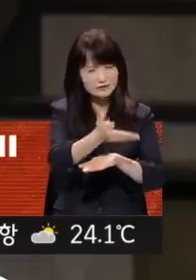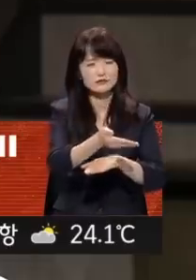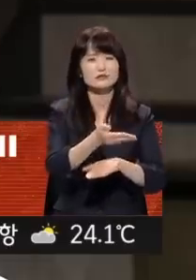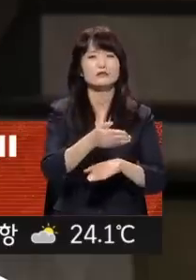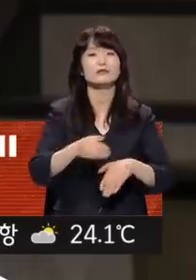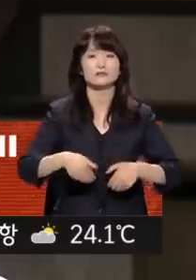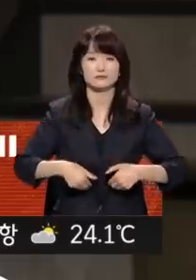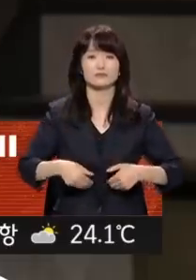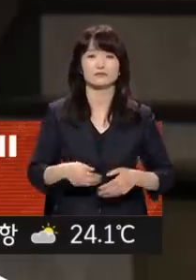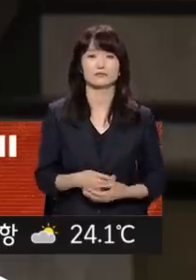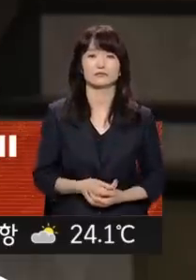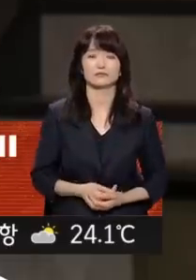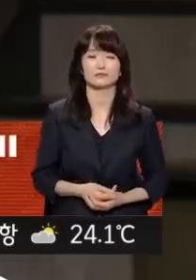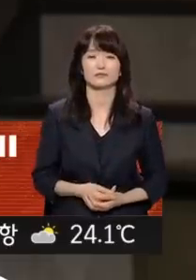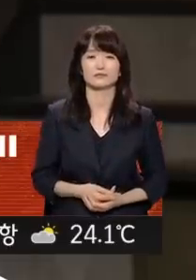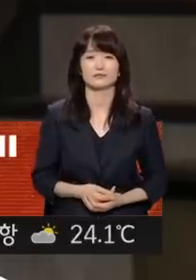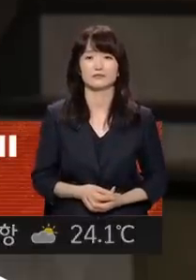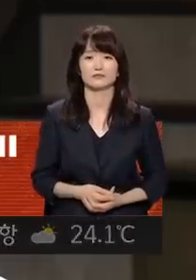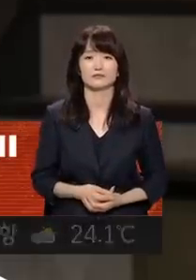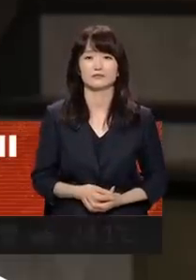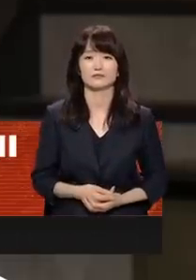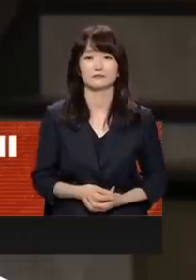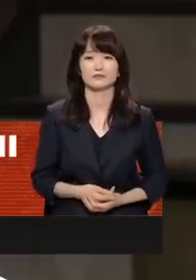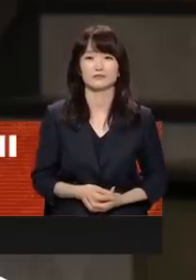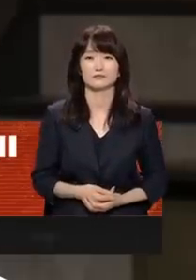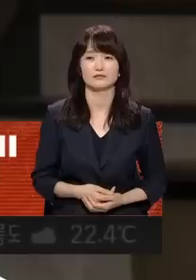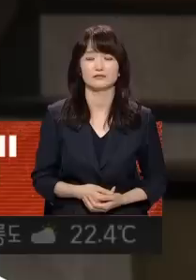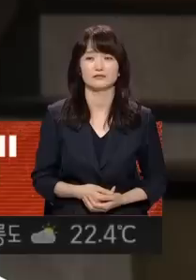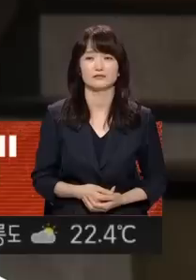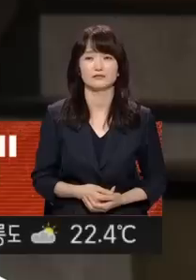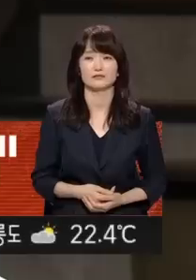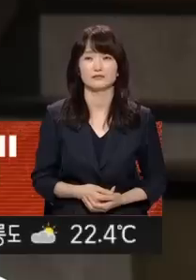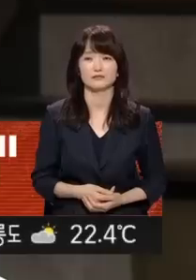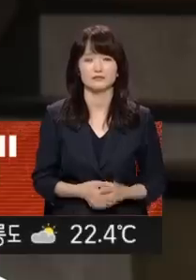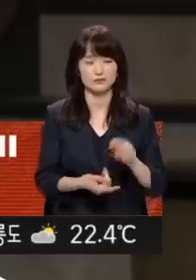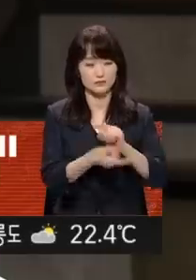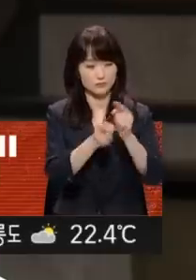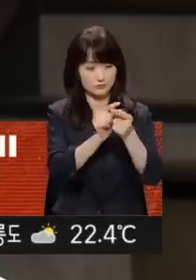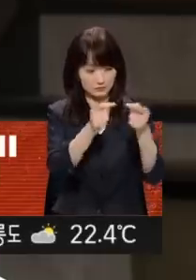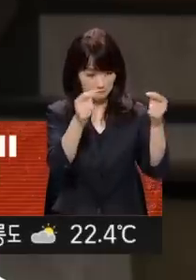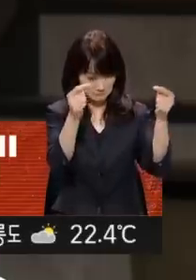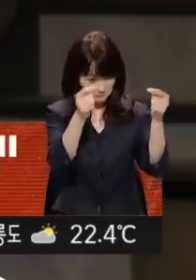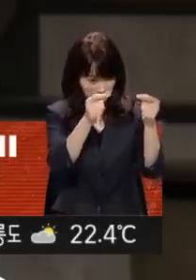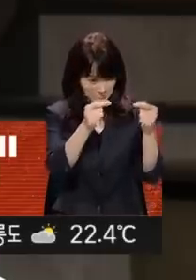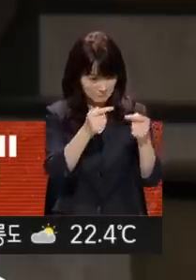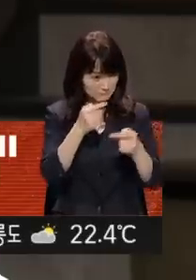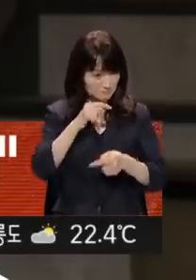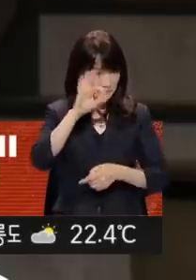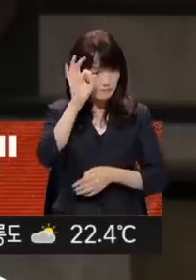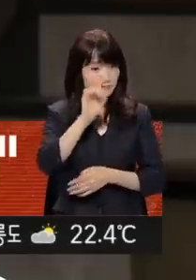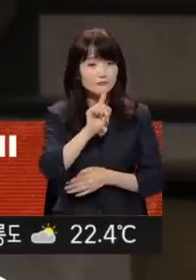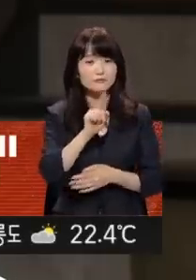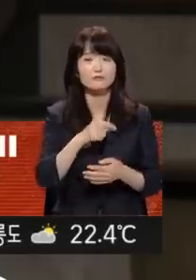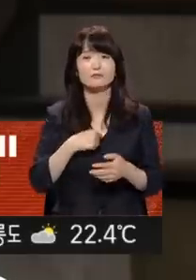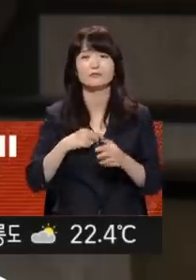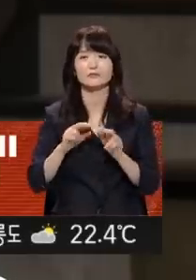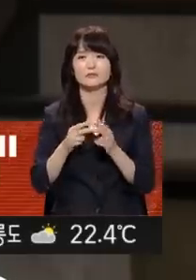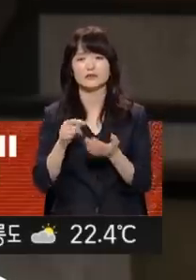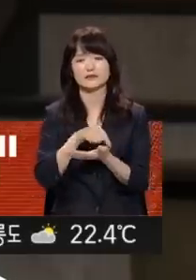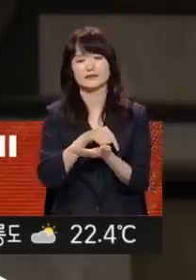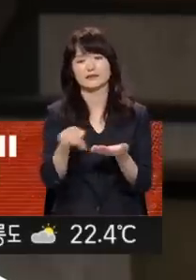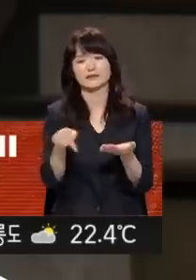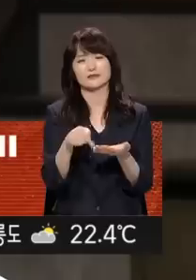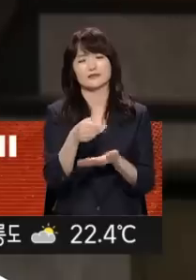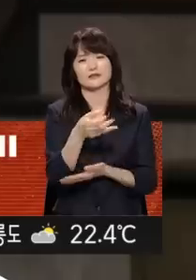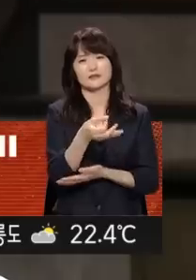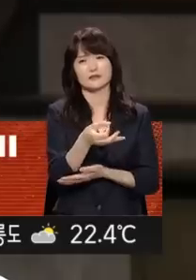그리고 이제 뭐 좀 접점을 찾으려면 그 본인이 이렇게 손해본 그